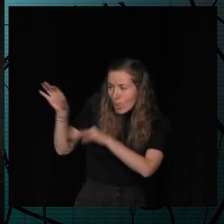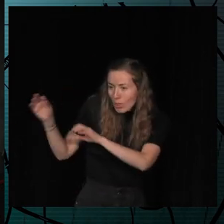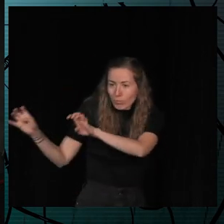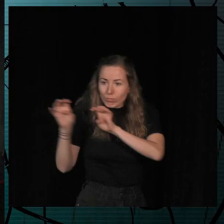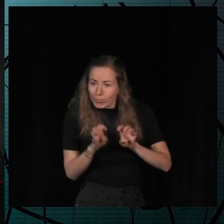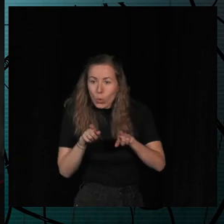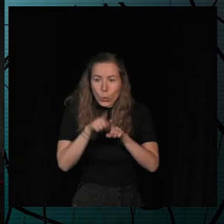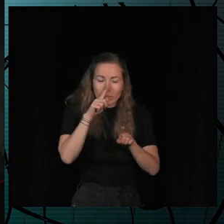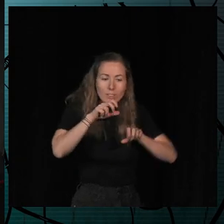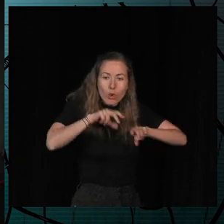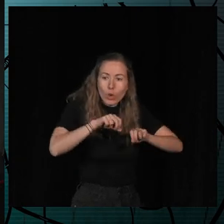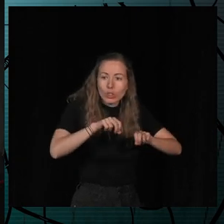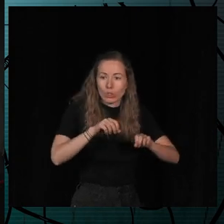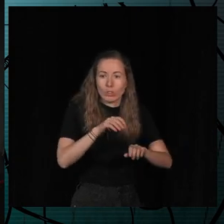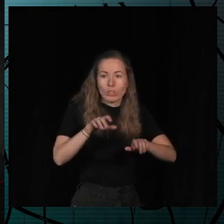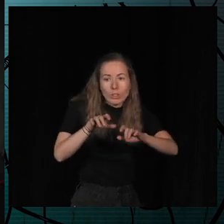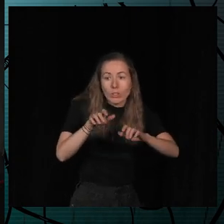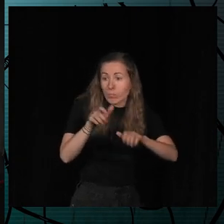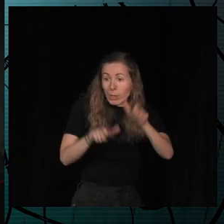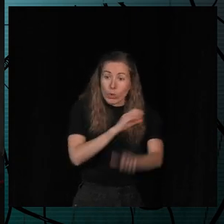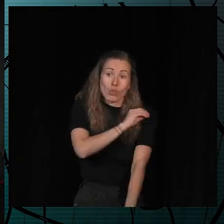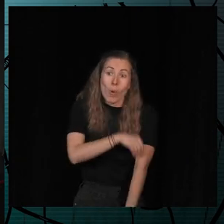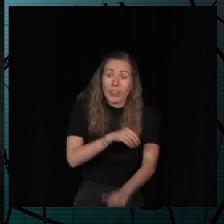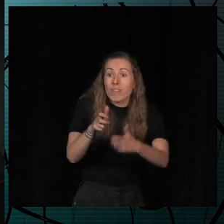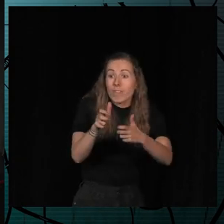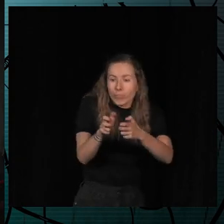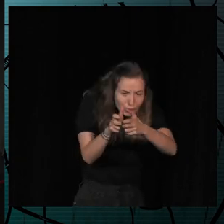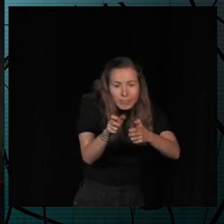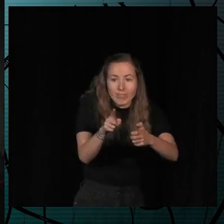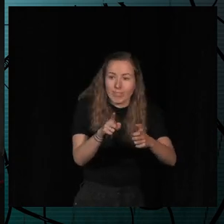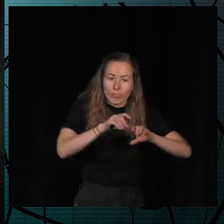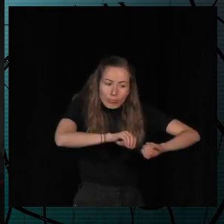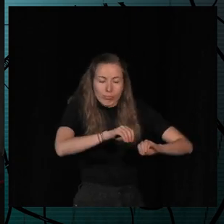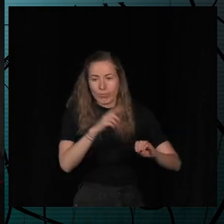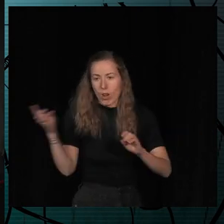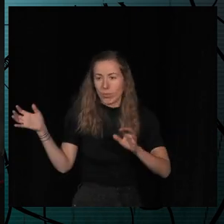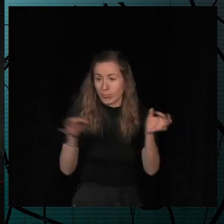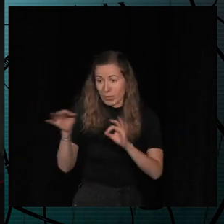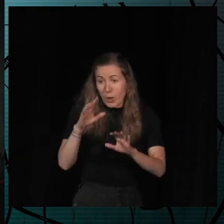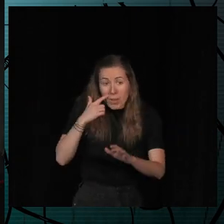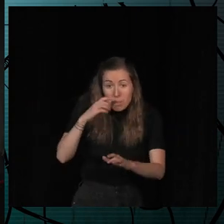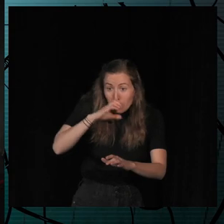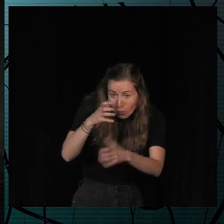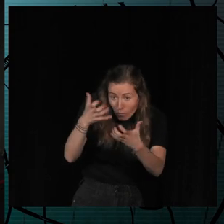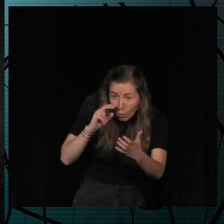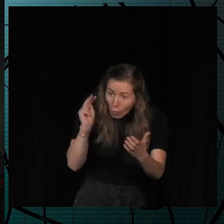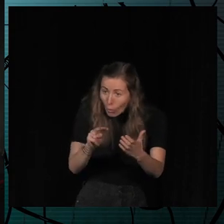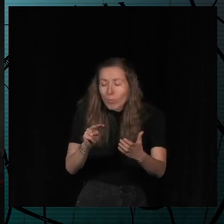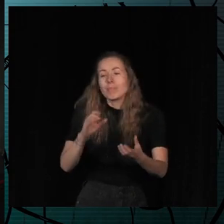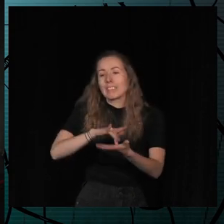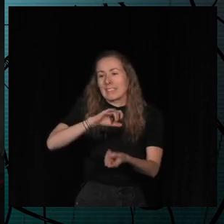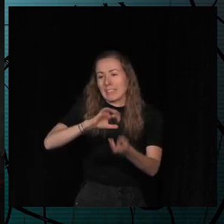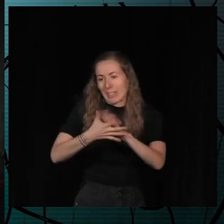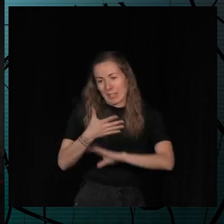sportifs eSport et que tout ça est à retrouvé en intégralité sur le site de la BPI et donc ce